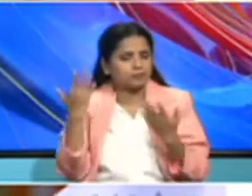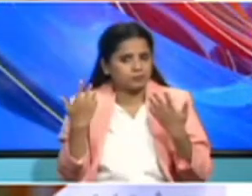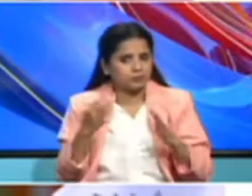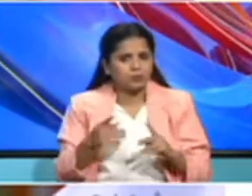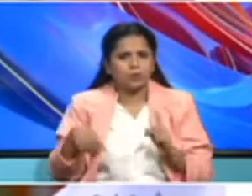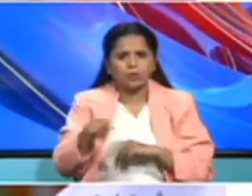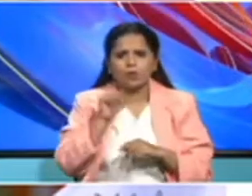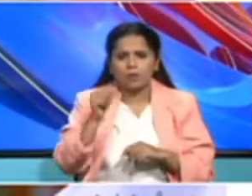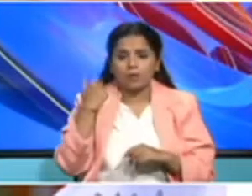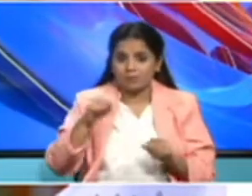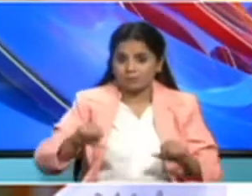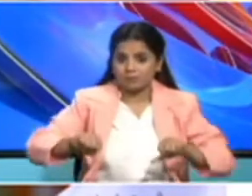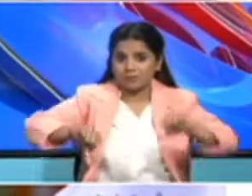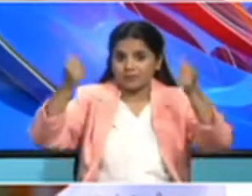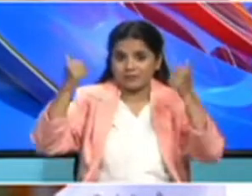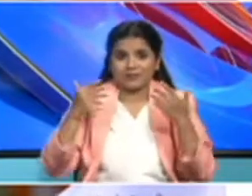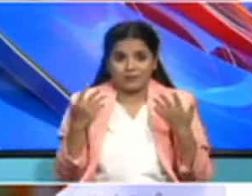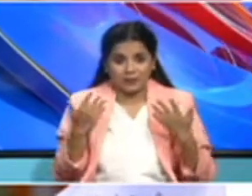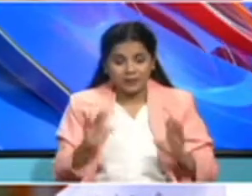उसकी सफलता की भी